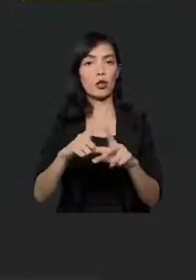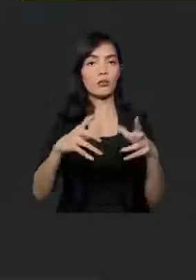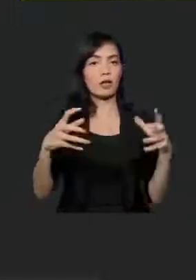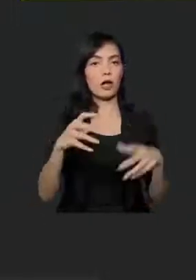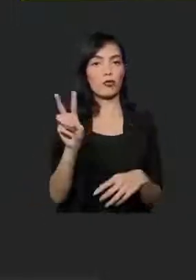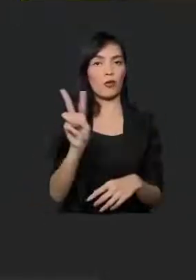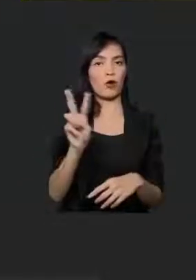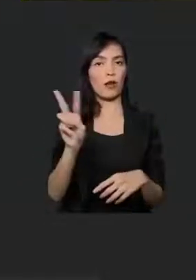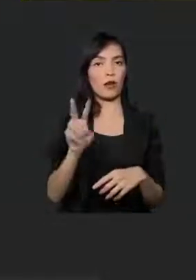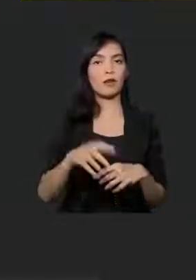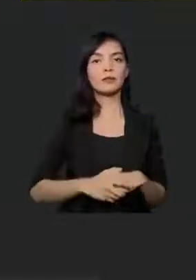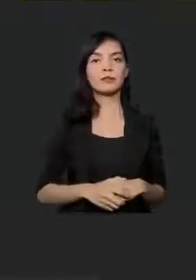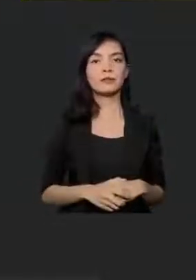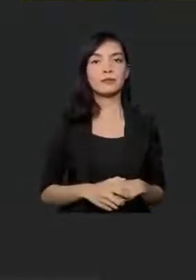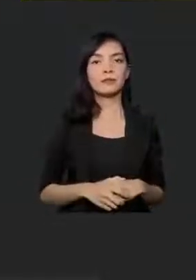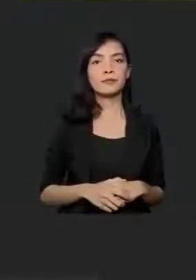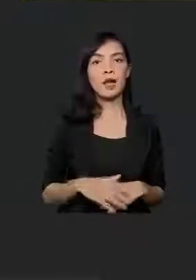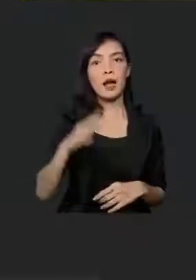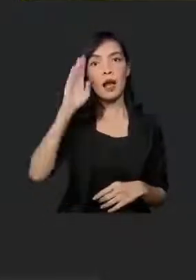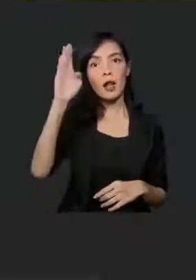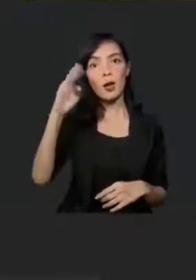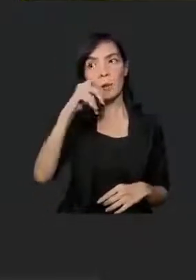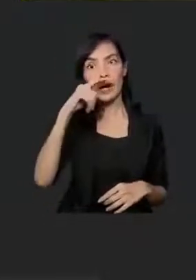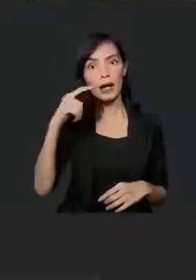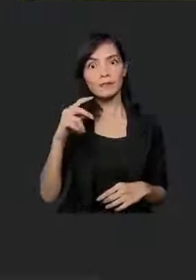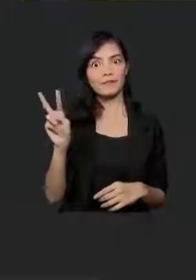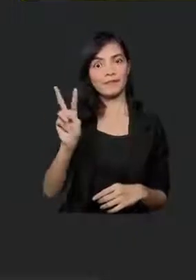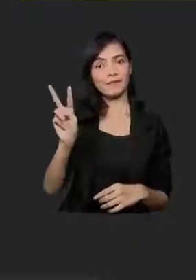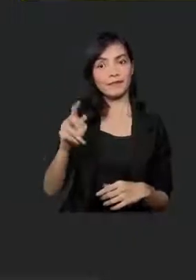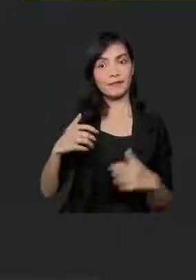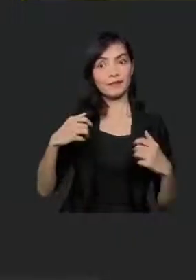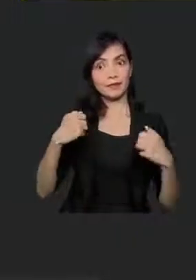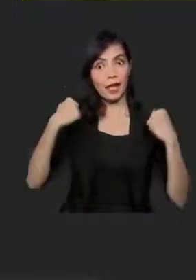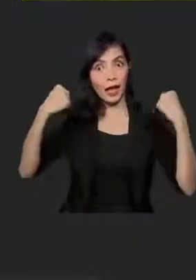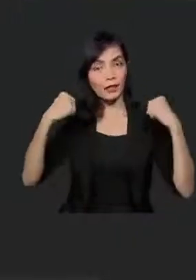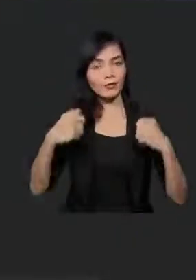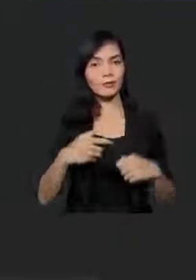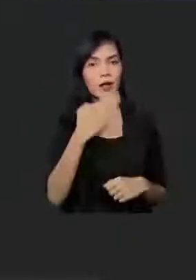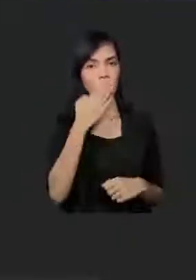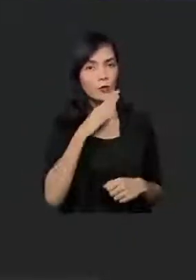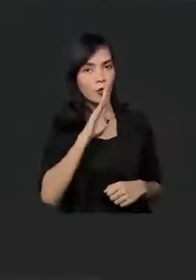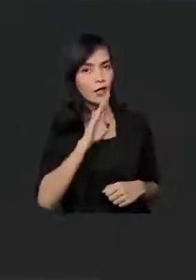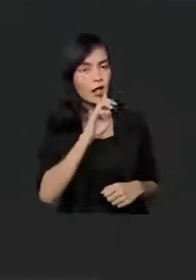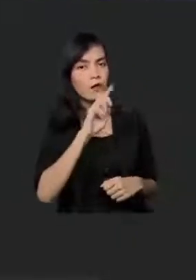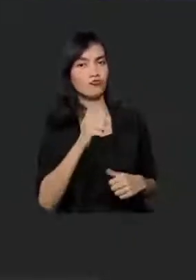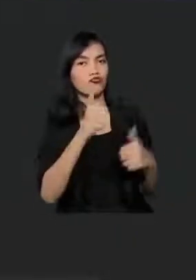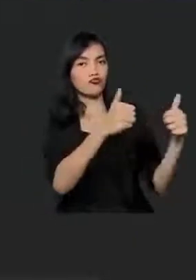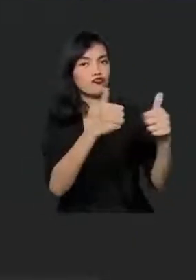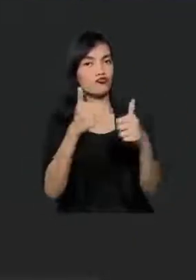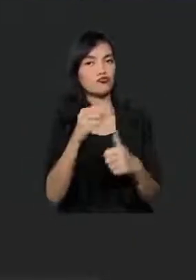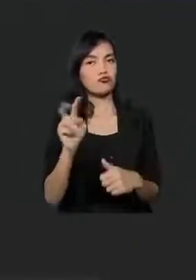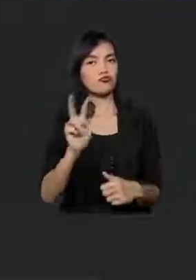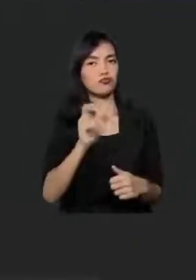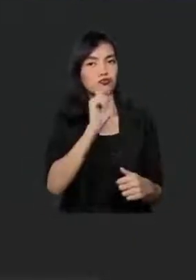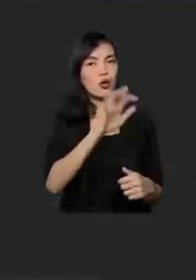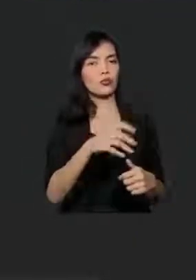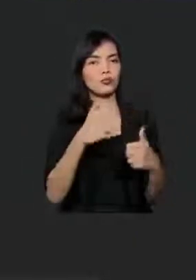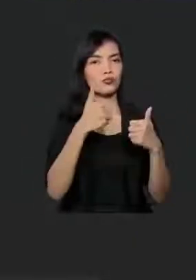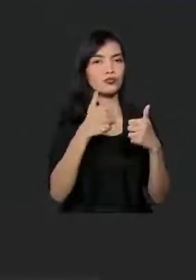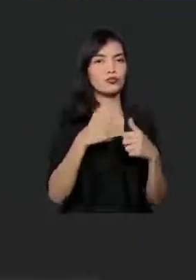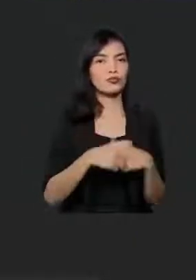Halo Bapak lalu dan Bapak Didik Apa kabar Iya baik